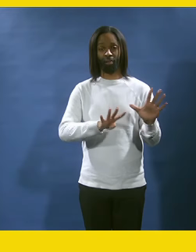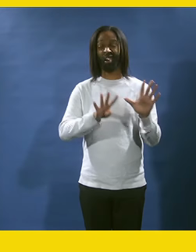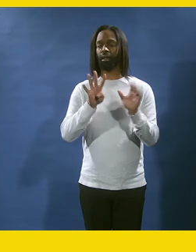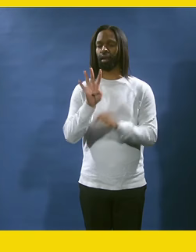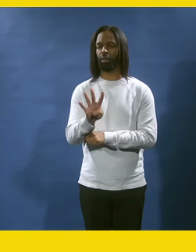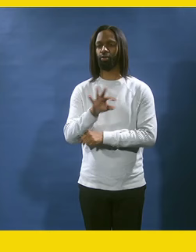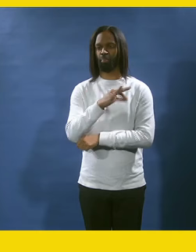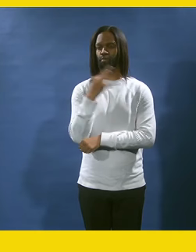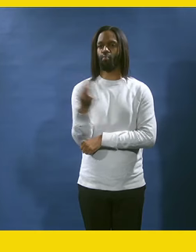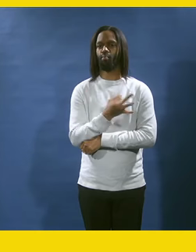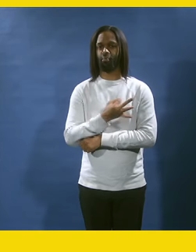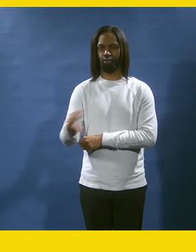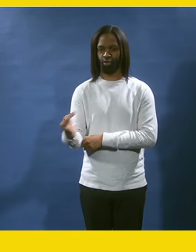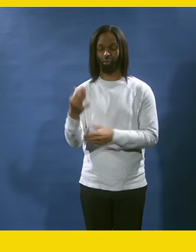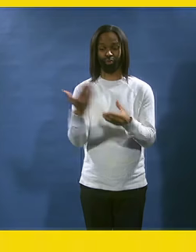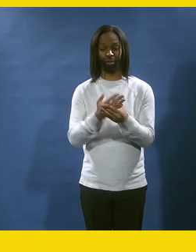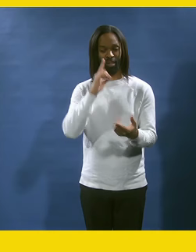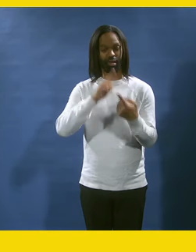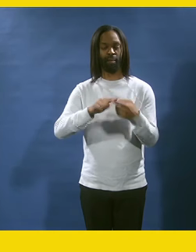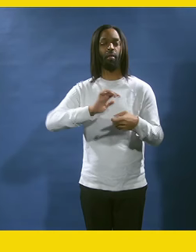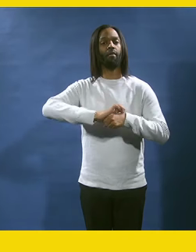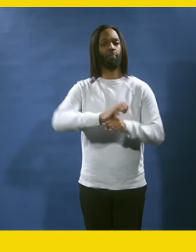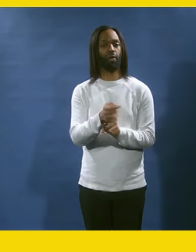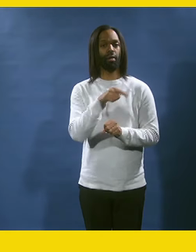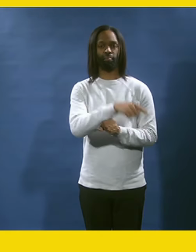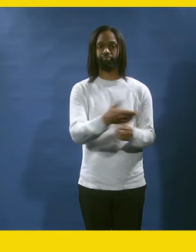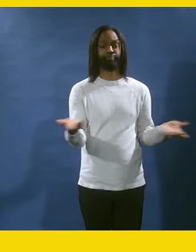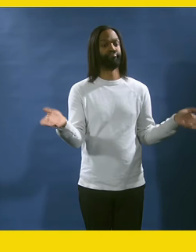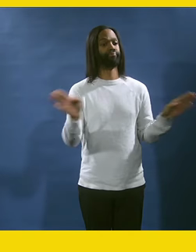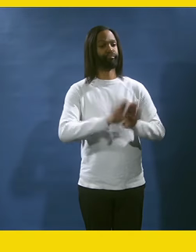94% des affaires de viol sont classées sans suite.